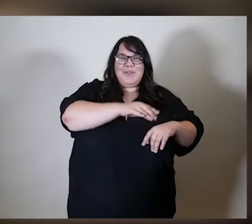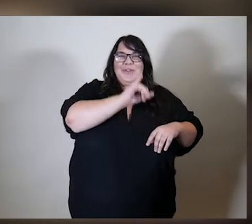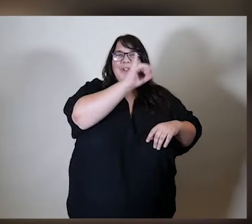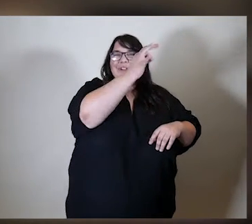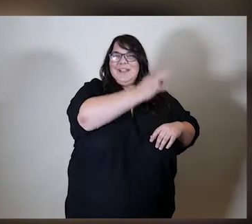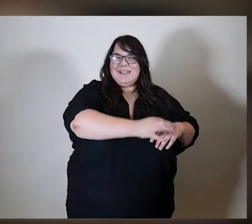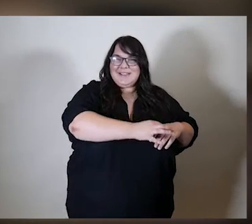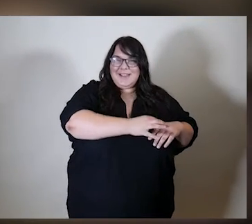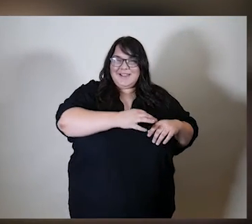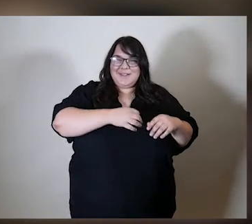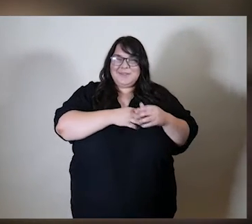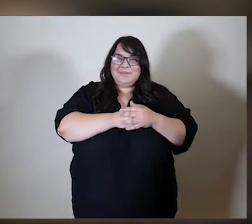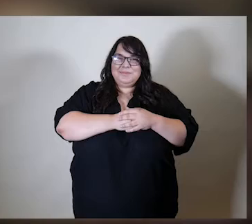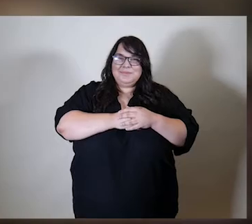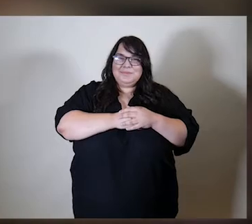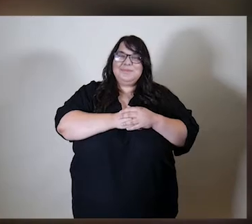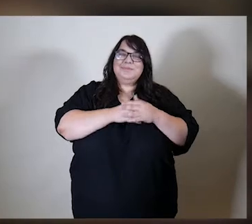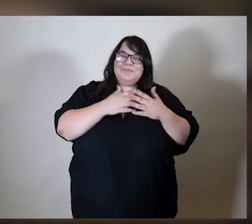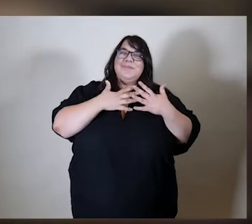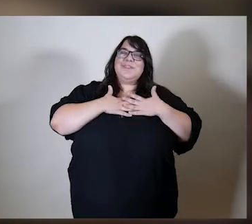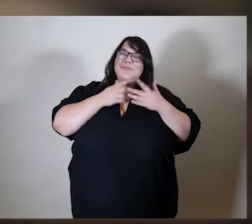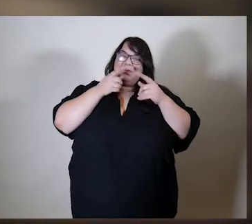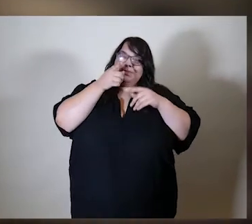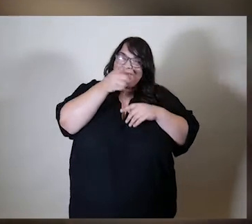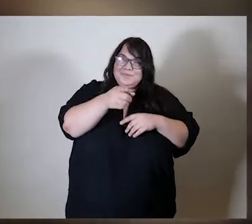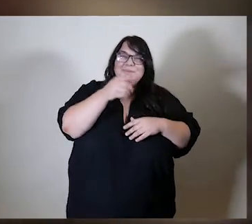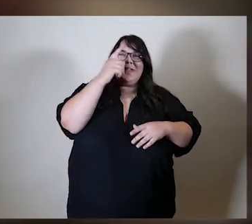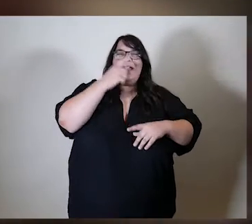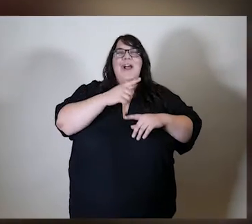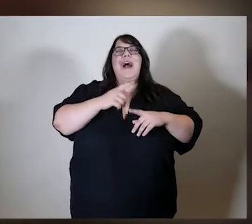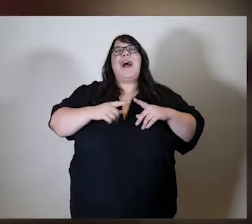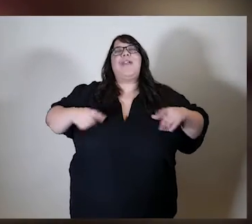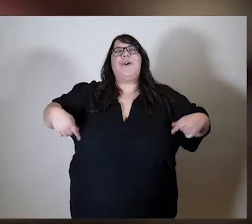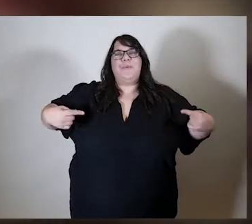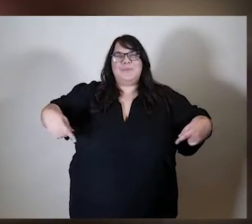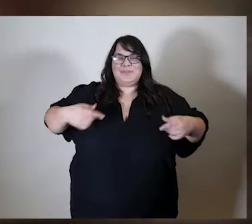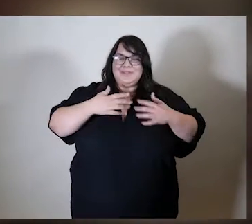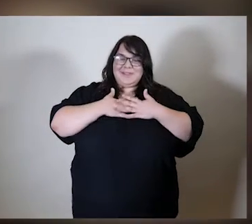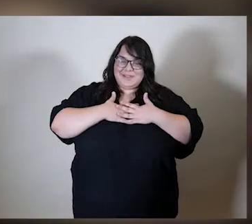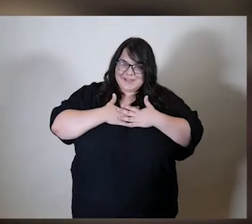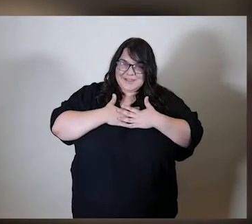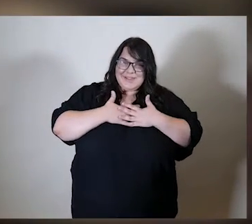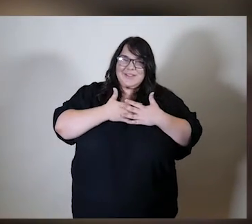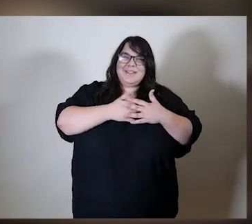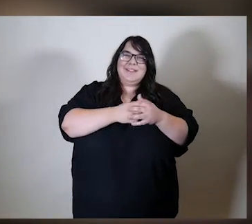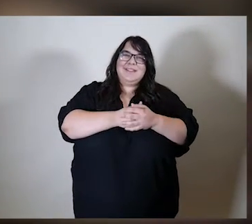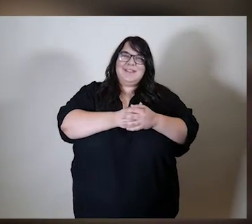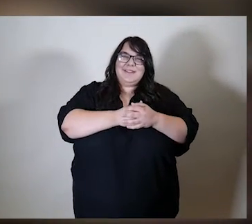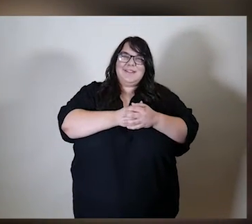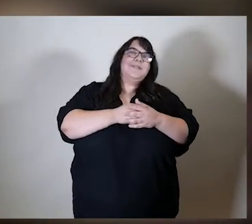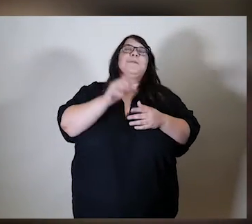Νοτίων Ιωνίων Νήσων και ιδιαίτερα τον πρόεδρό της, κύριο Αντώνη Χαροκόπο,